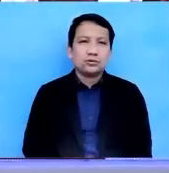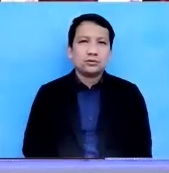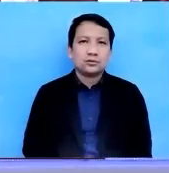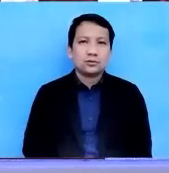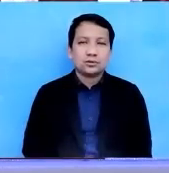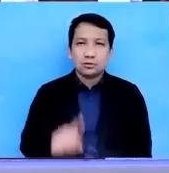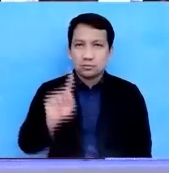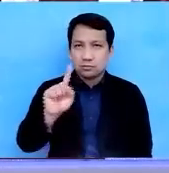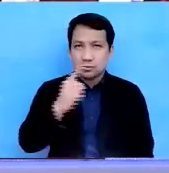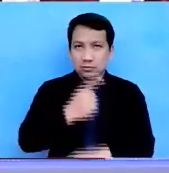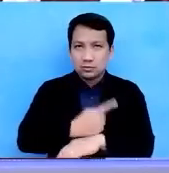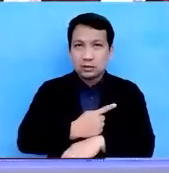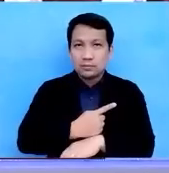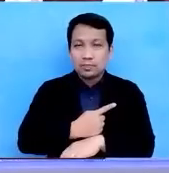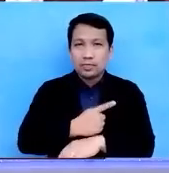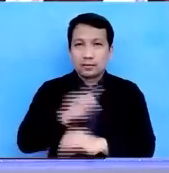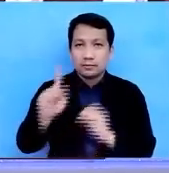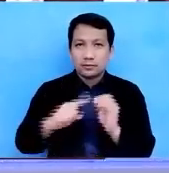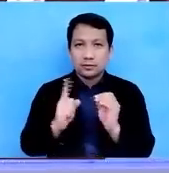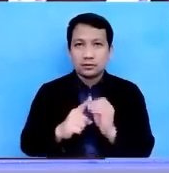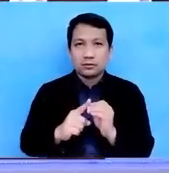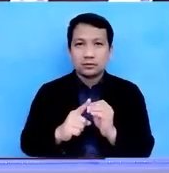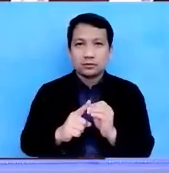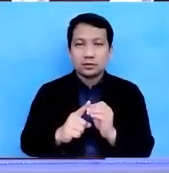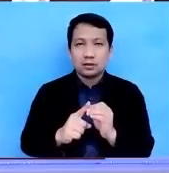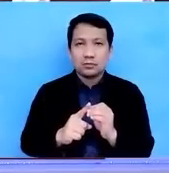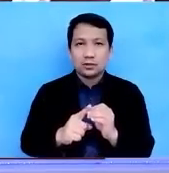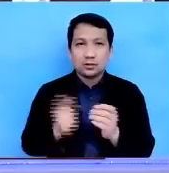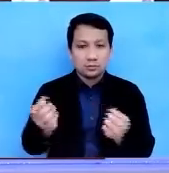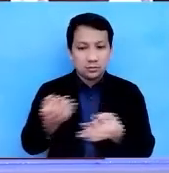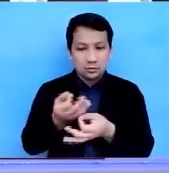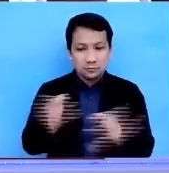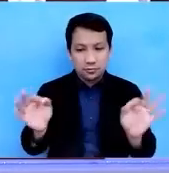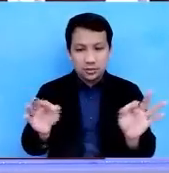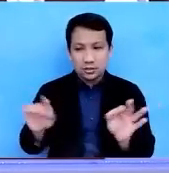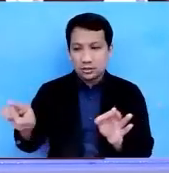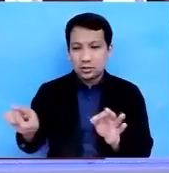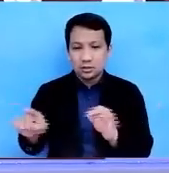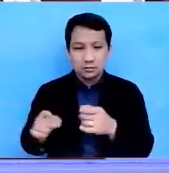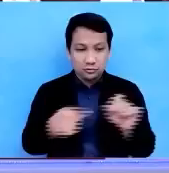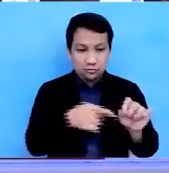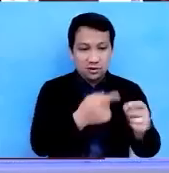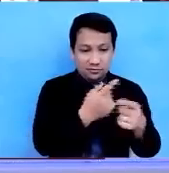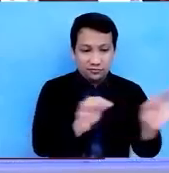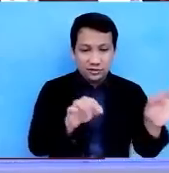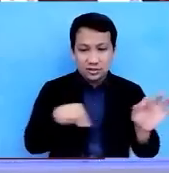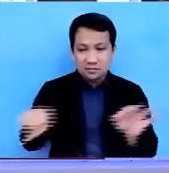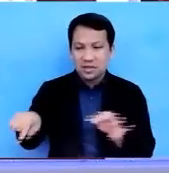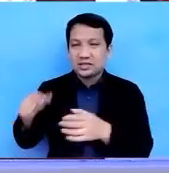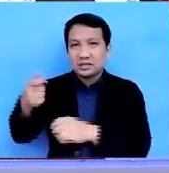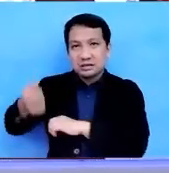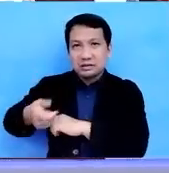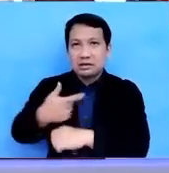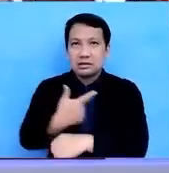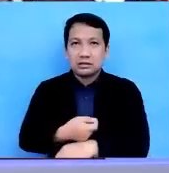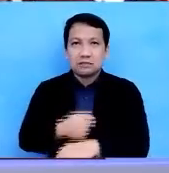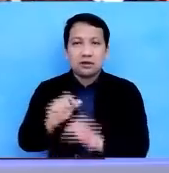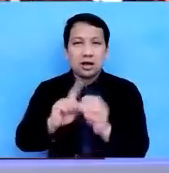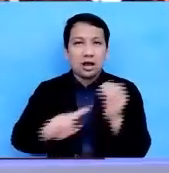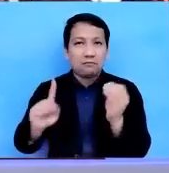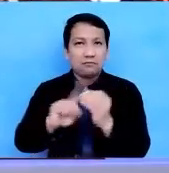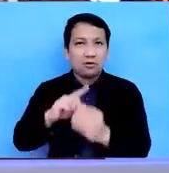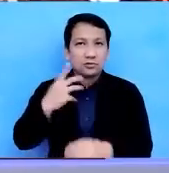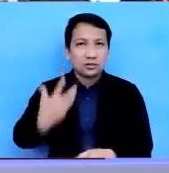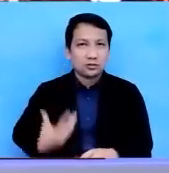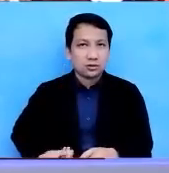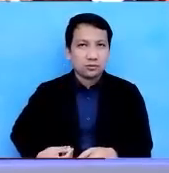araw, pinawalang sala at hinatulan din ng guilty ng Sandigan Bayan si Janet Lim Napoles sa issue po ng graft and corruption dahil sa pork